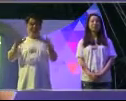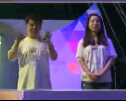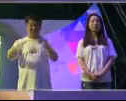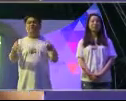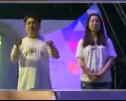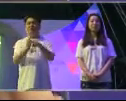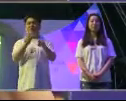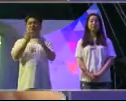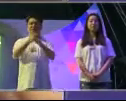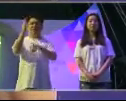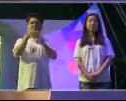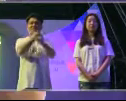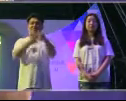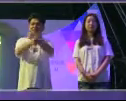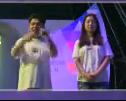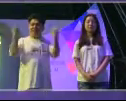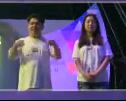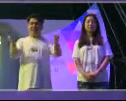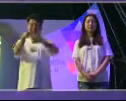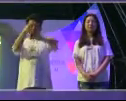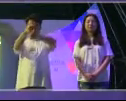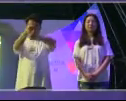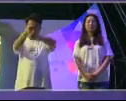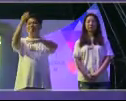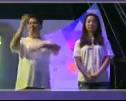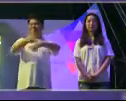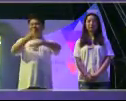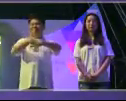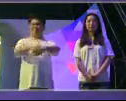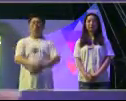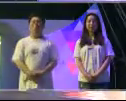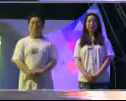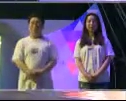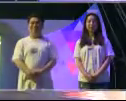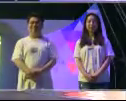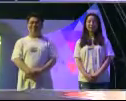손 식 본연의 돼 함께하겠습니다 봤습니다 아